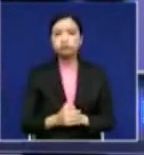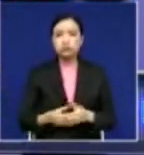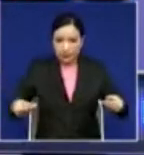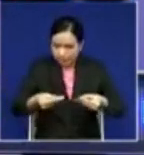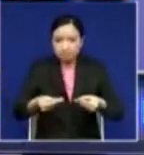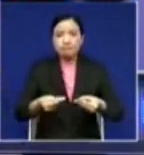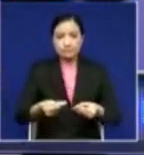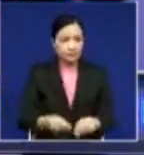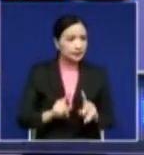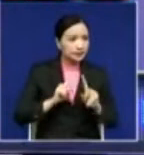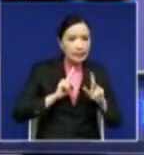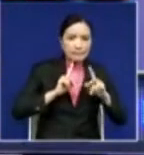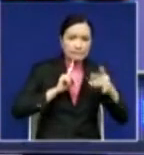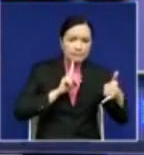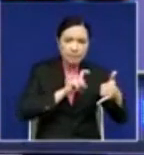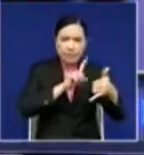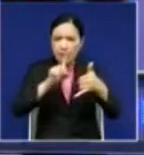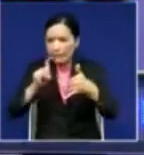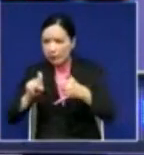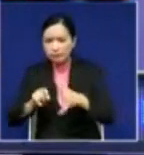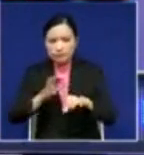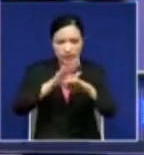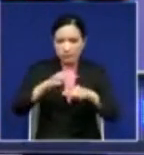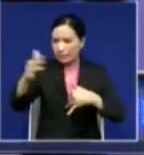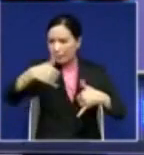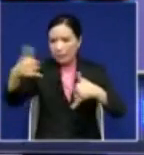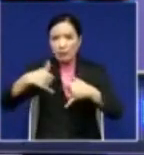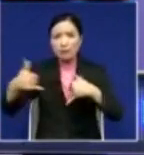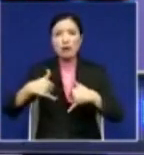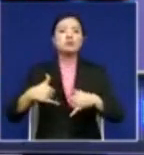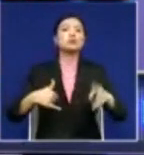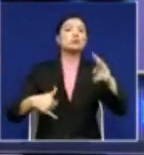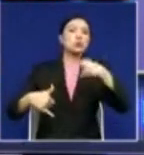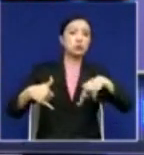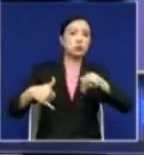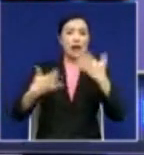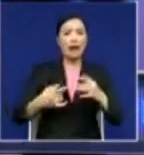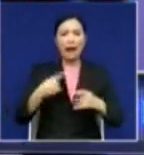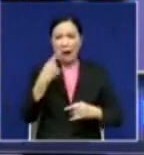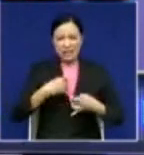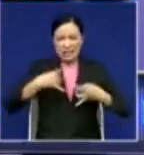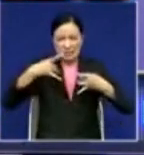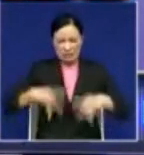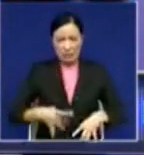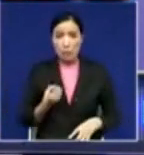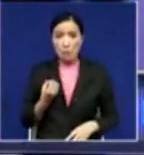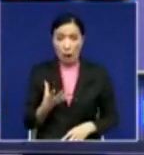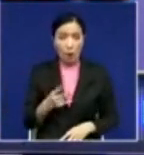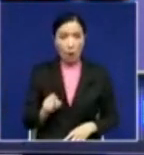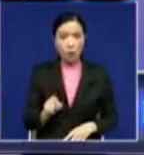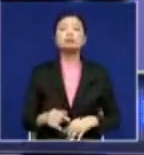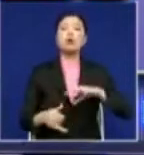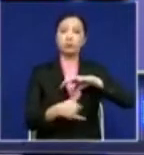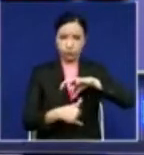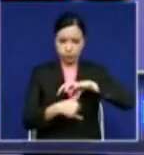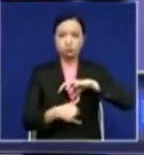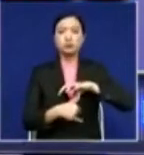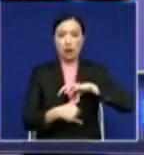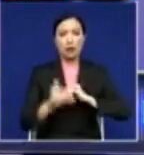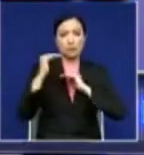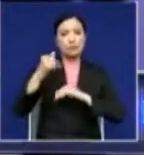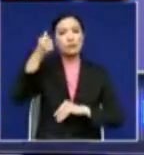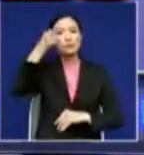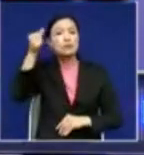วก็ติดตามผู้ที่สัมผัสนะครับแนะนำให้คนที่เสี่ยงสูงนะครับอยู่ในการกักกันครบ14วันเ